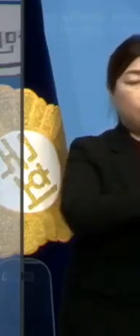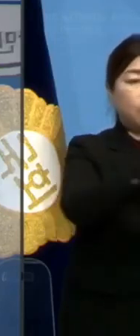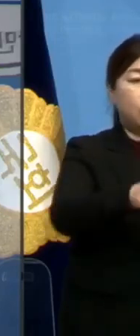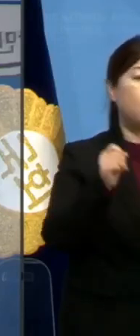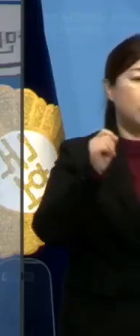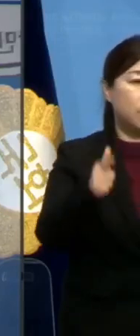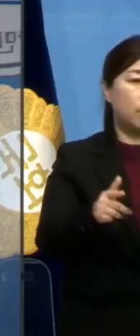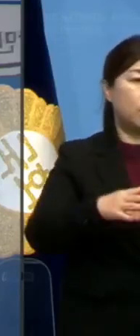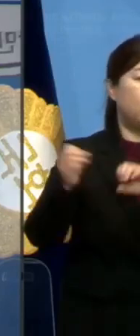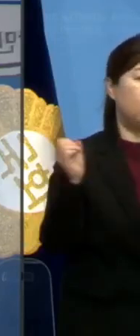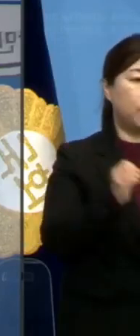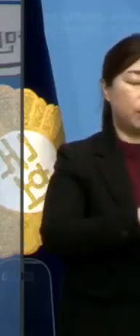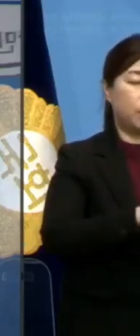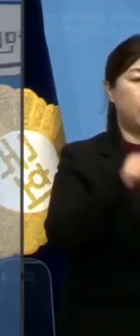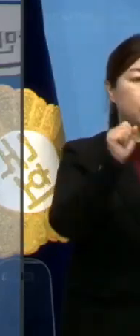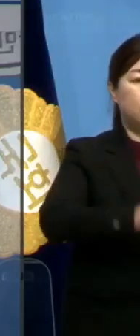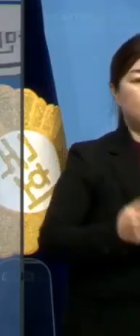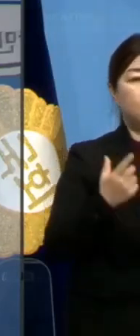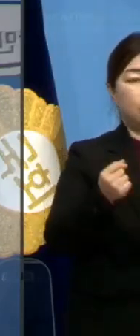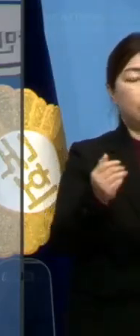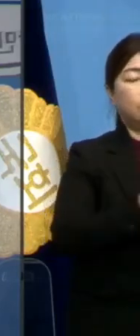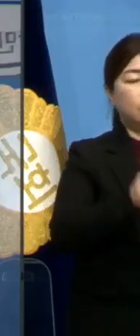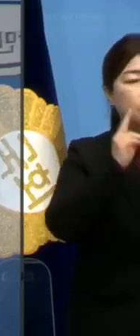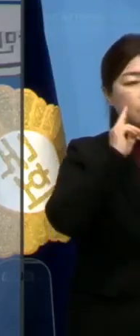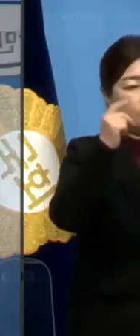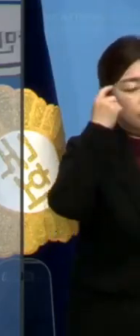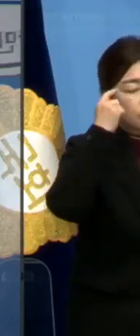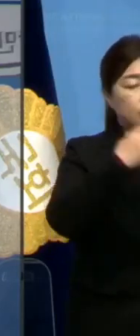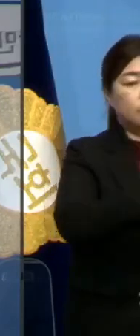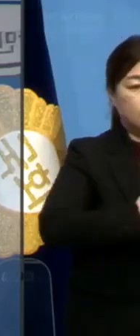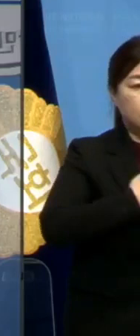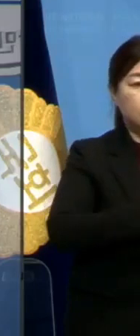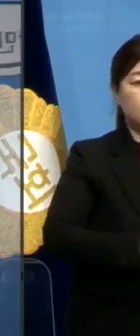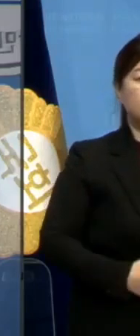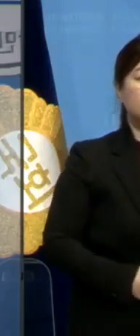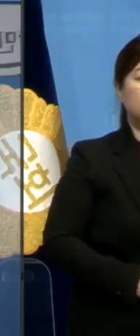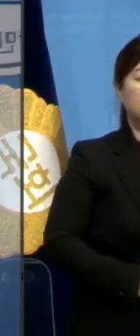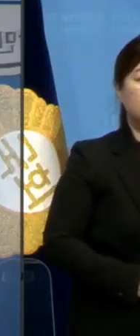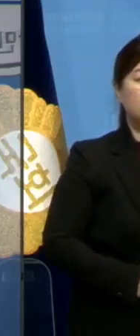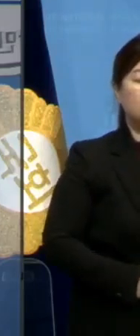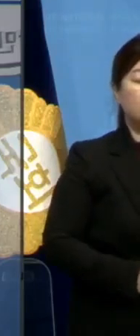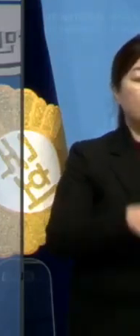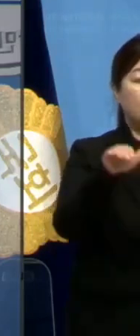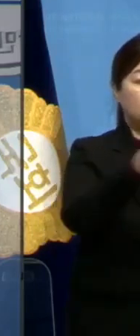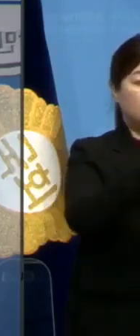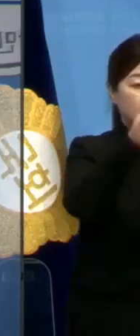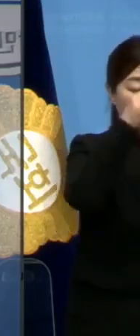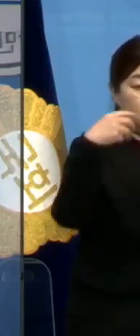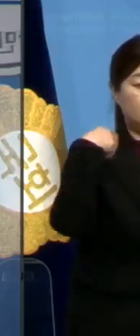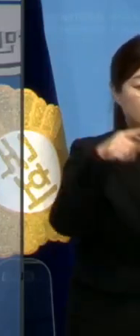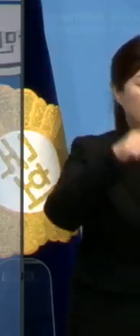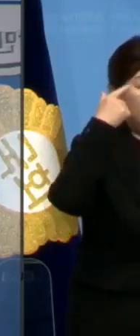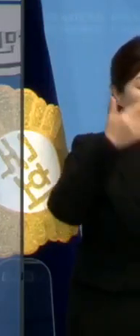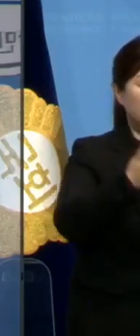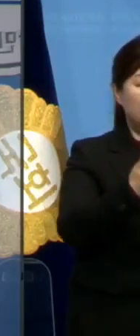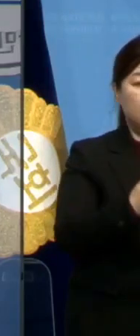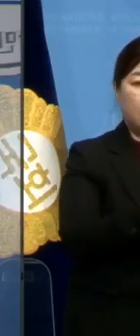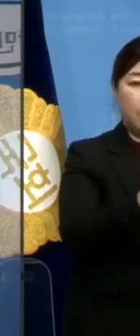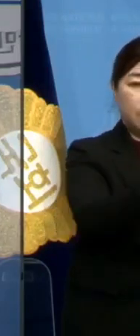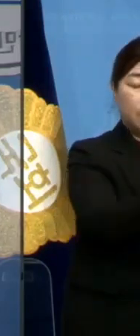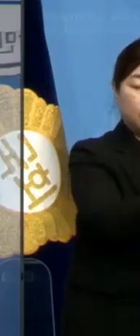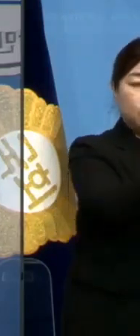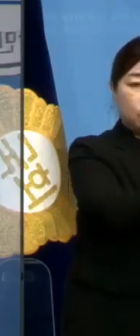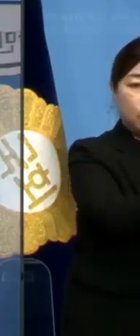위로 돌릴 수 있음을 저는 심각하게 우리 합니다 문재인 정권에 반대하는 야당 의